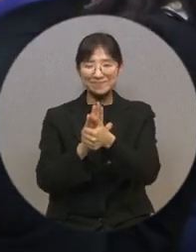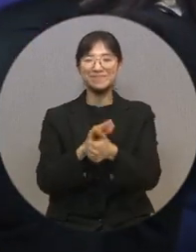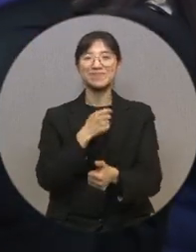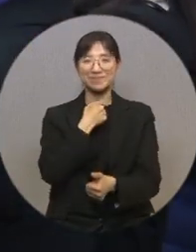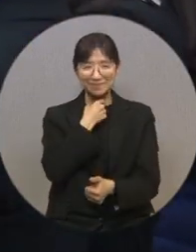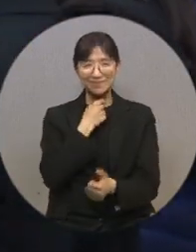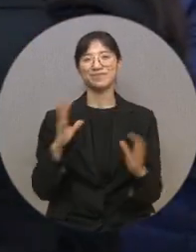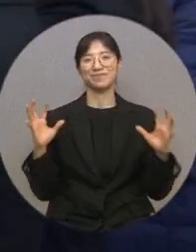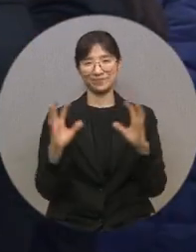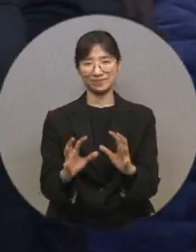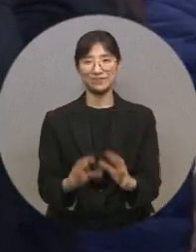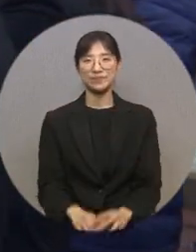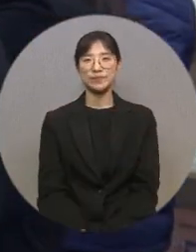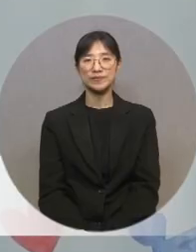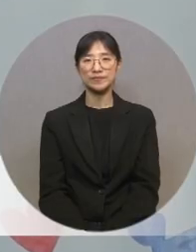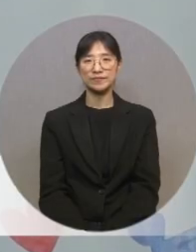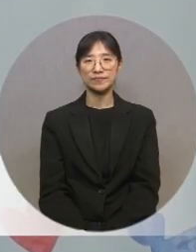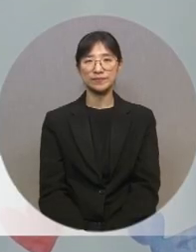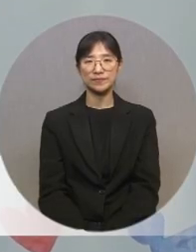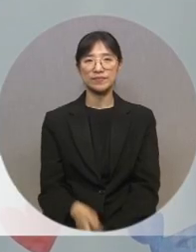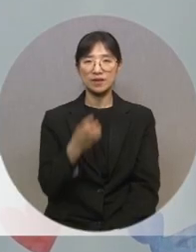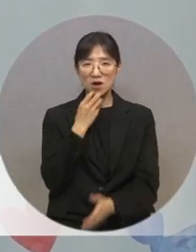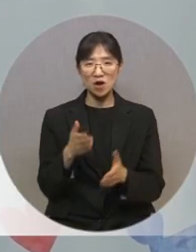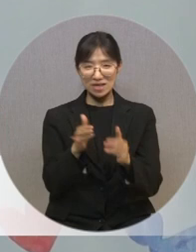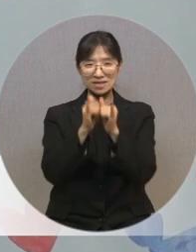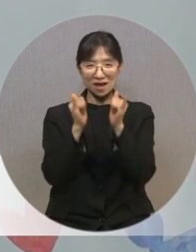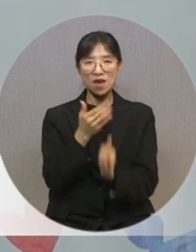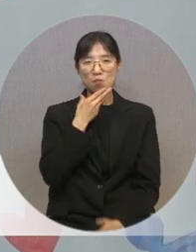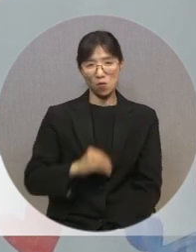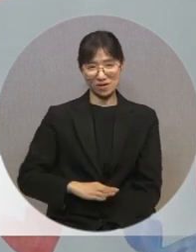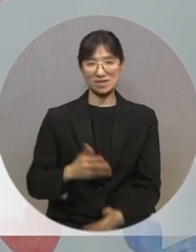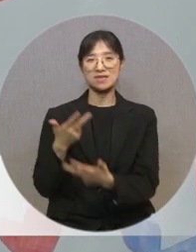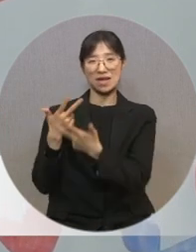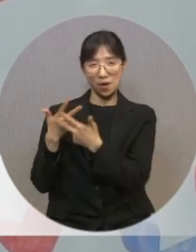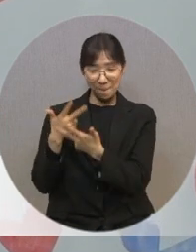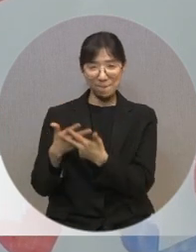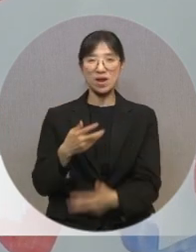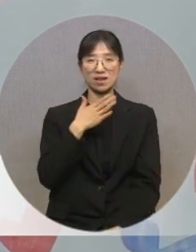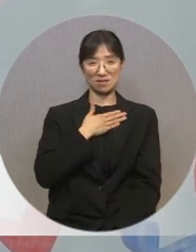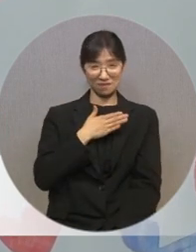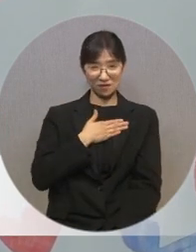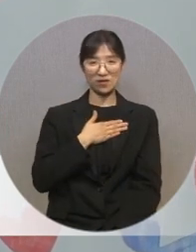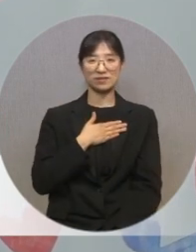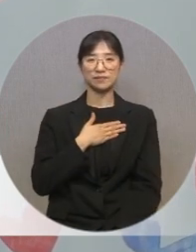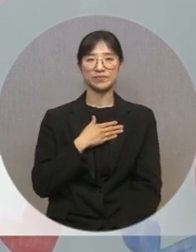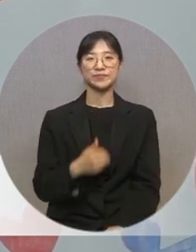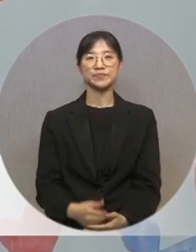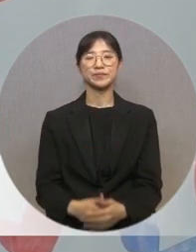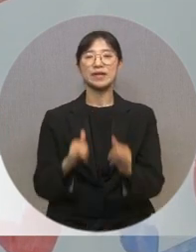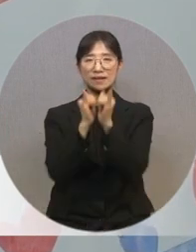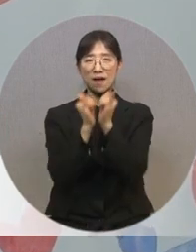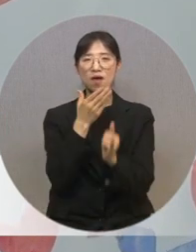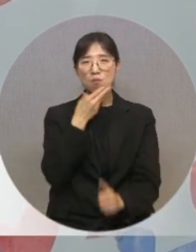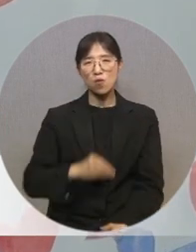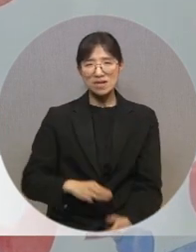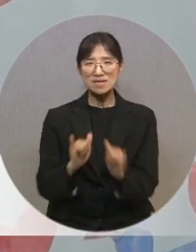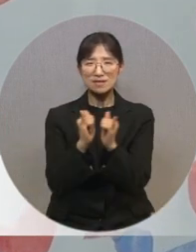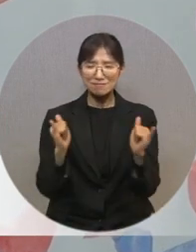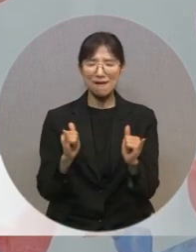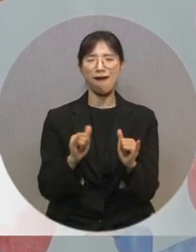위해 한 자리에 모였습니다. 경기도 사회복지사회와 또 저는 사회복지사들이